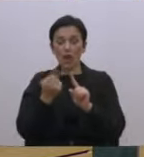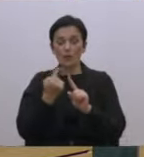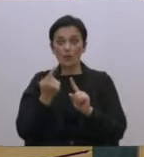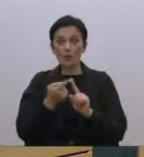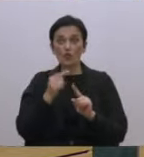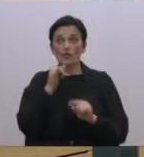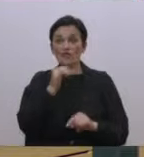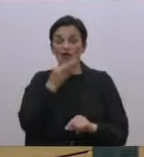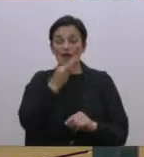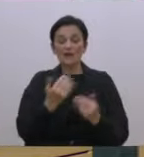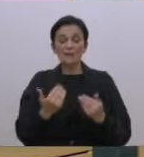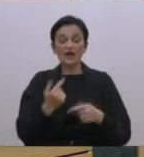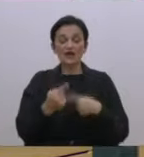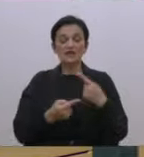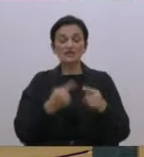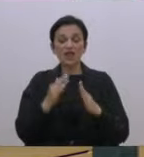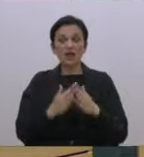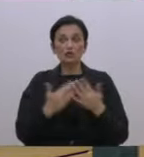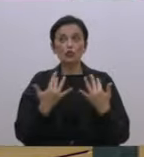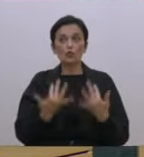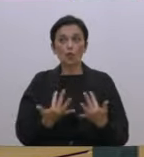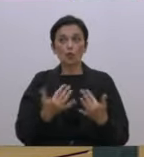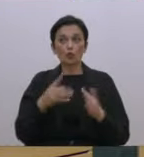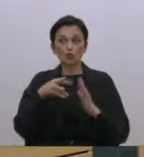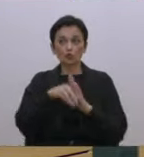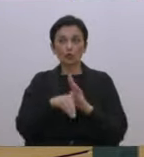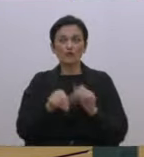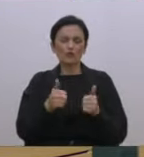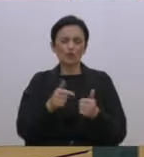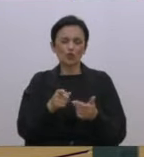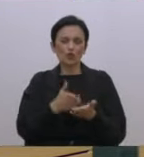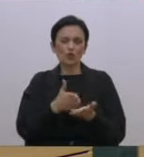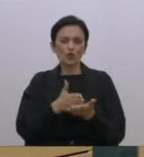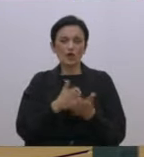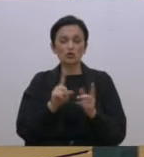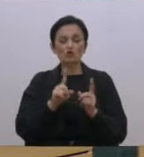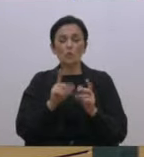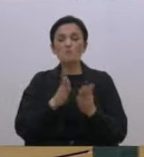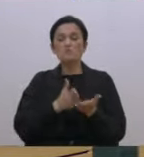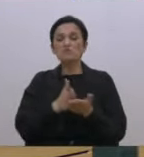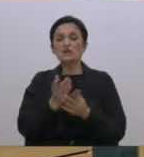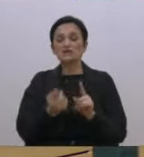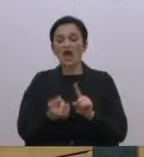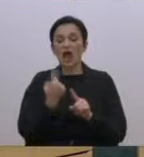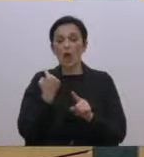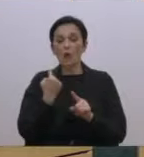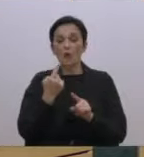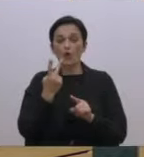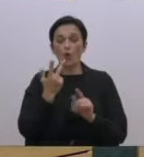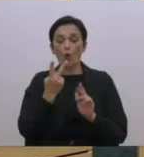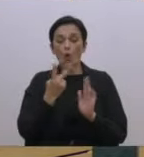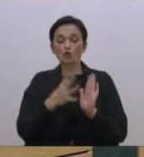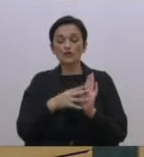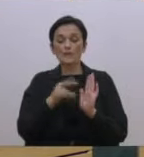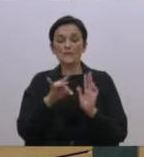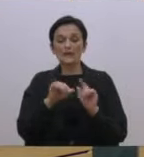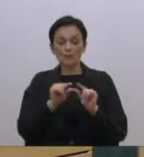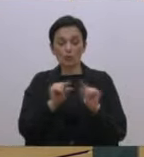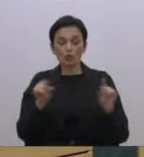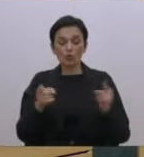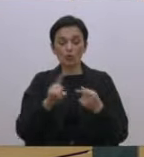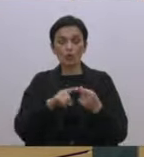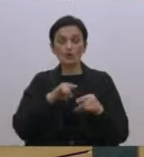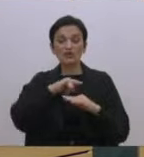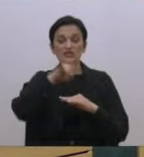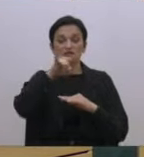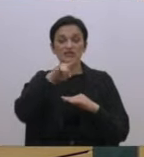პასუხობს თანამედროვე მოთხოვნებს, მათ შორის როგორიც არის ის, რომ მიზანშეწონილი ამოღებულ იქნას 29 პრიმა მუხლი, რომელიც ეხება